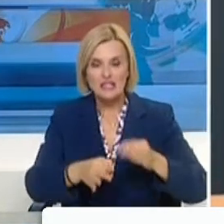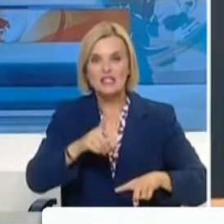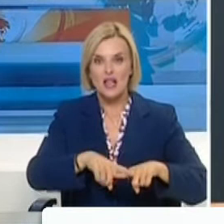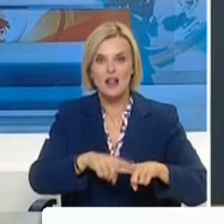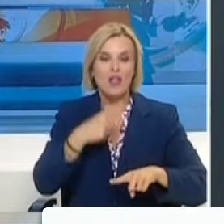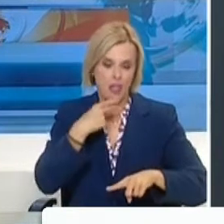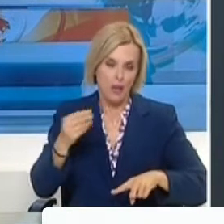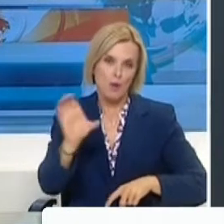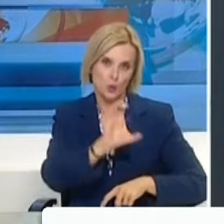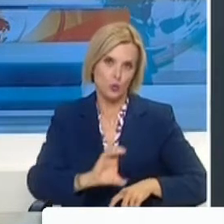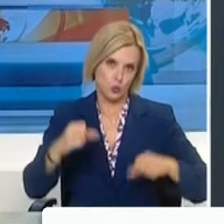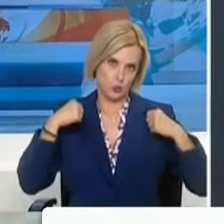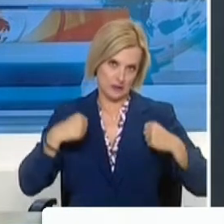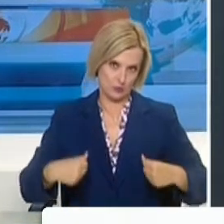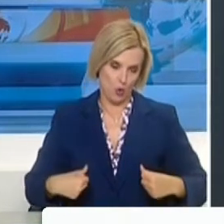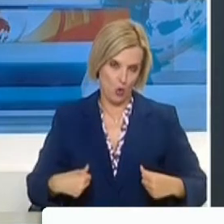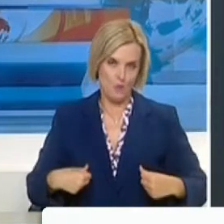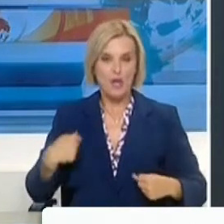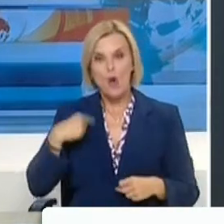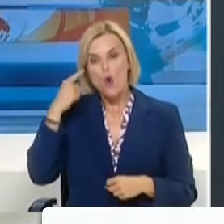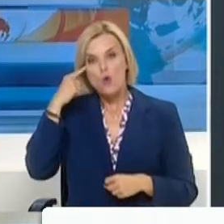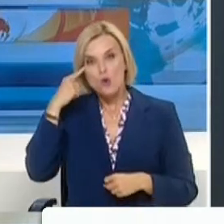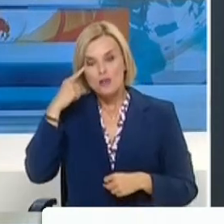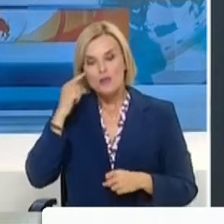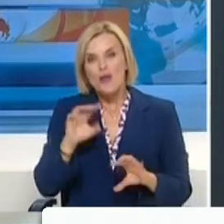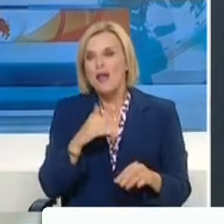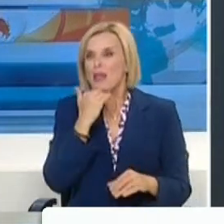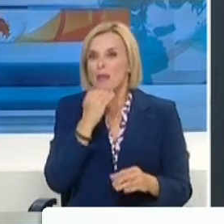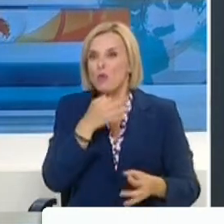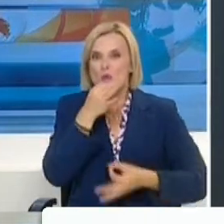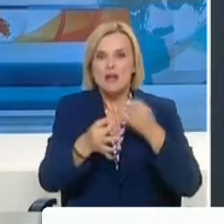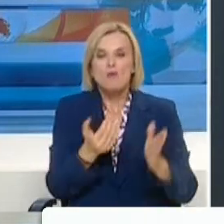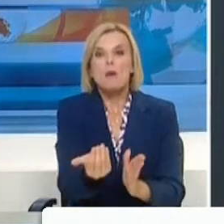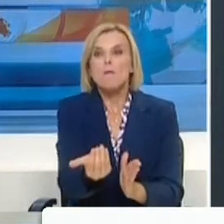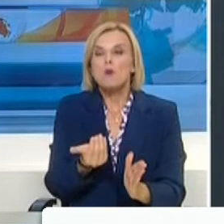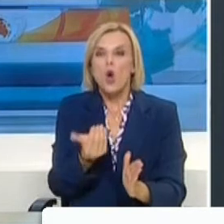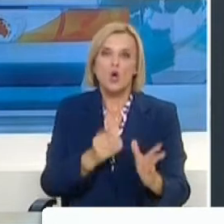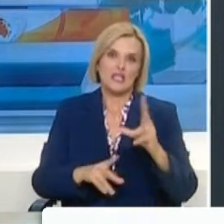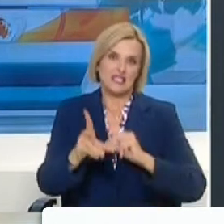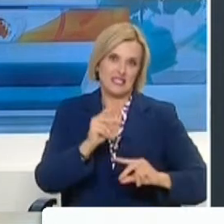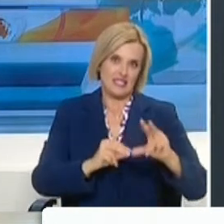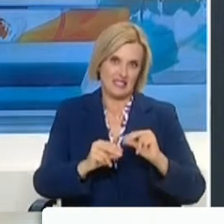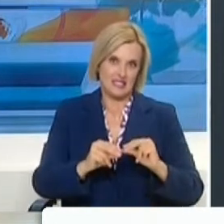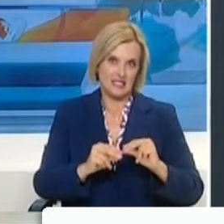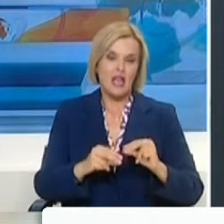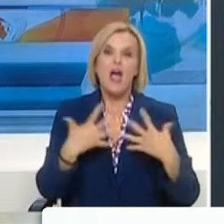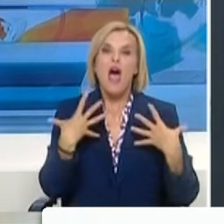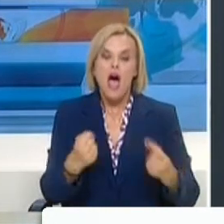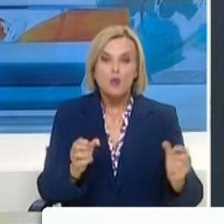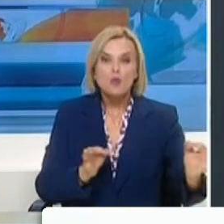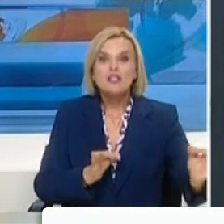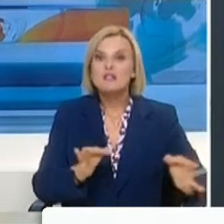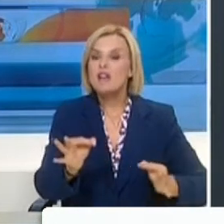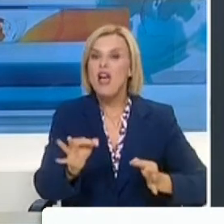που αφορά στον τουρισμό. Νομίζω ότι οποιασδήποτε πρόορες συζητήσεις δεν βοηθούν την εξέλιξη όλου του σχεδίου μας. Αυτή τη